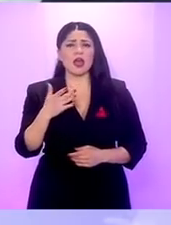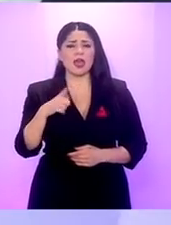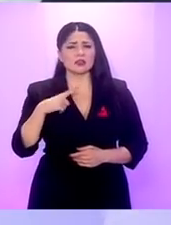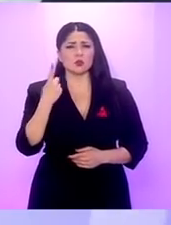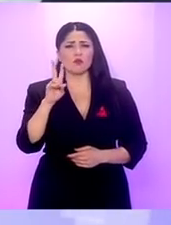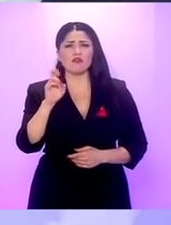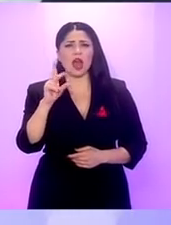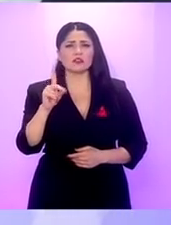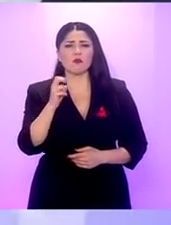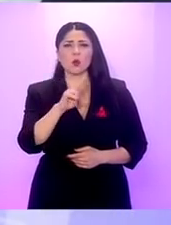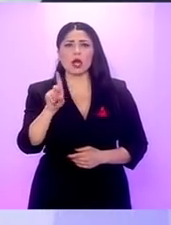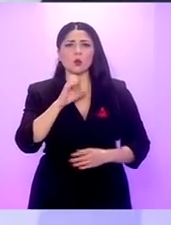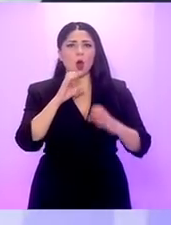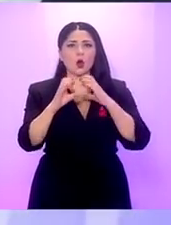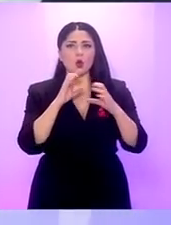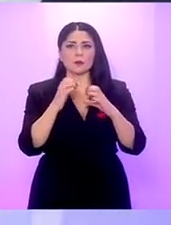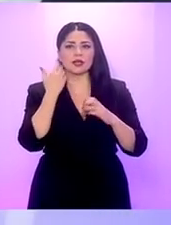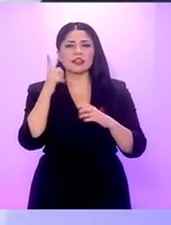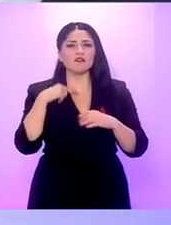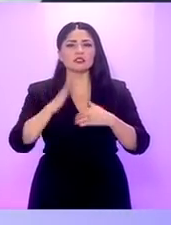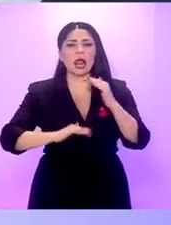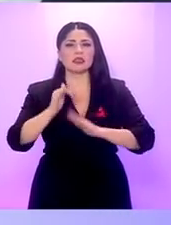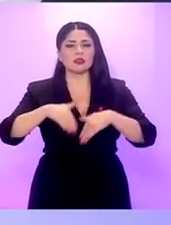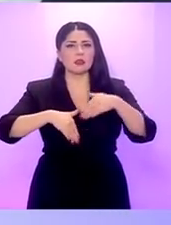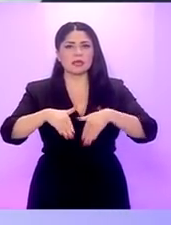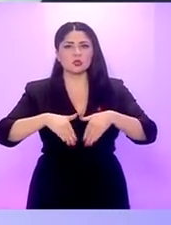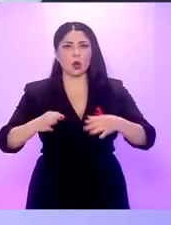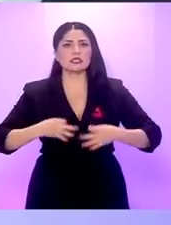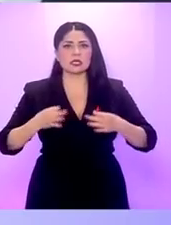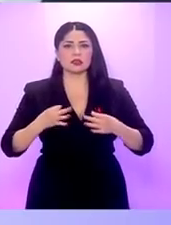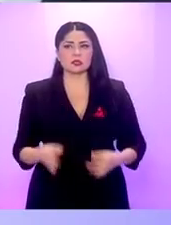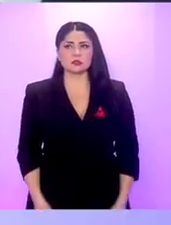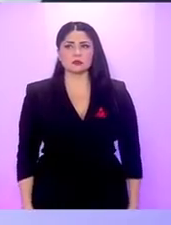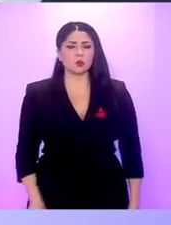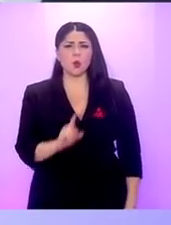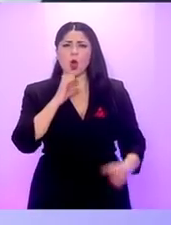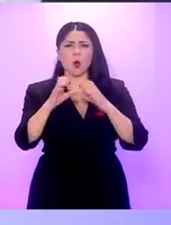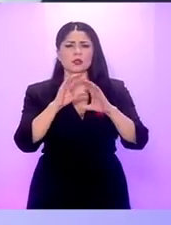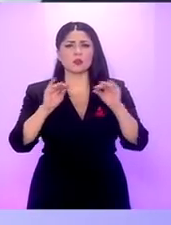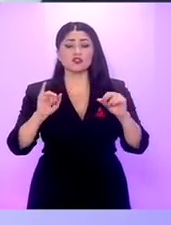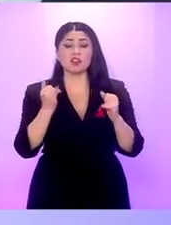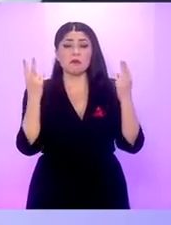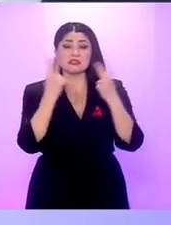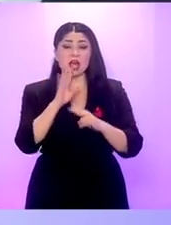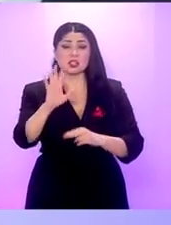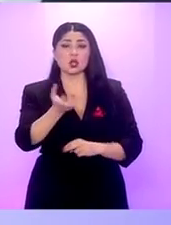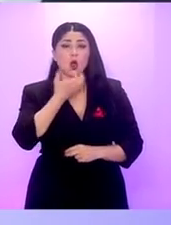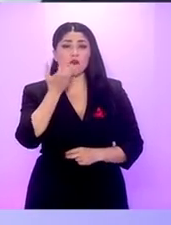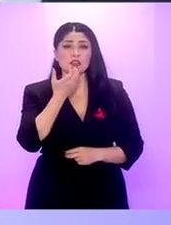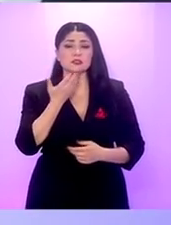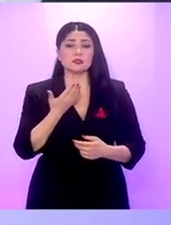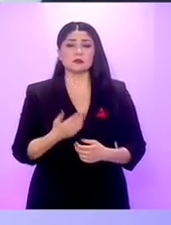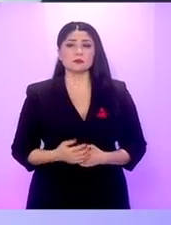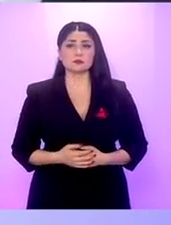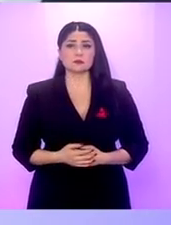Voiculescu care nu a comunicat cât a fost ministru foarte tare și am înțeles din această conferință de presă că pentru